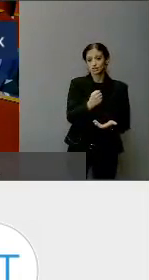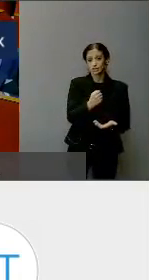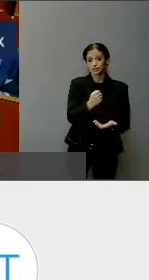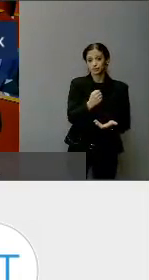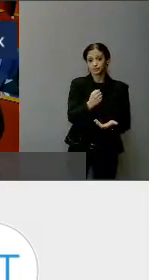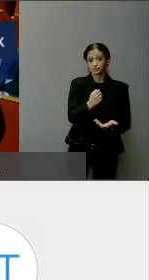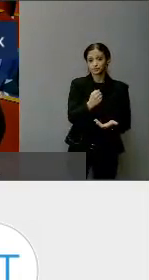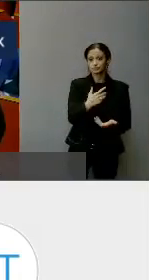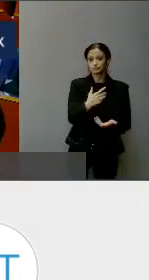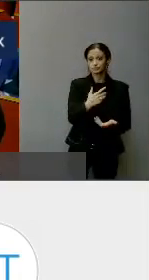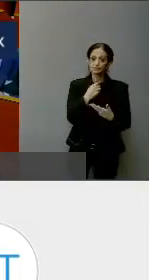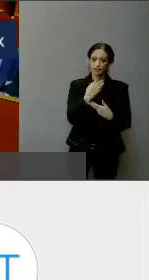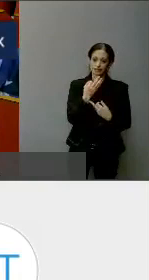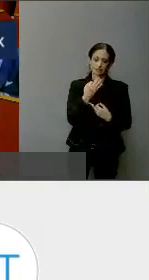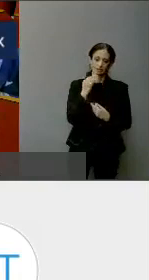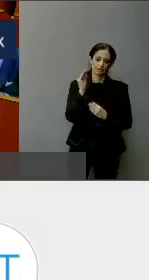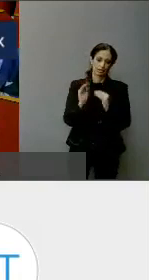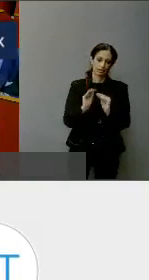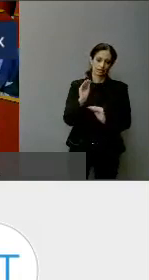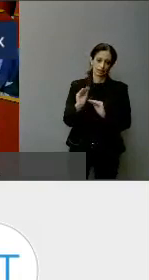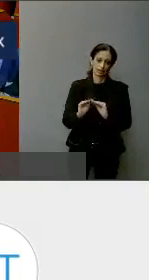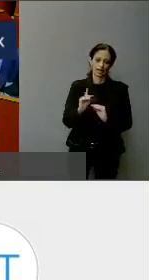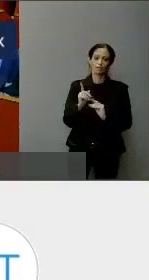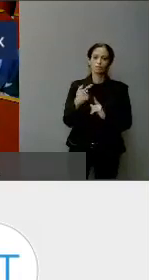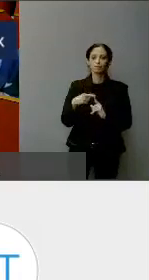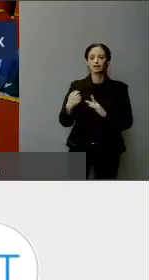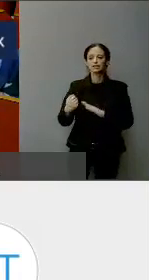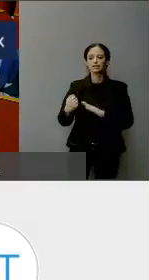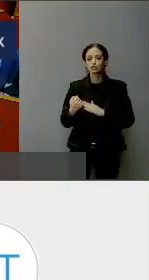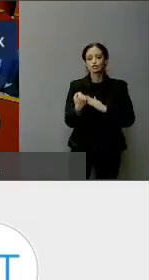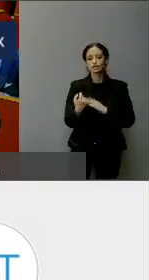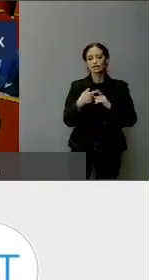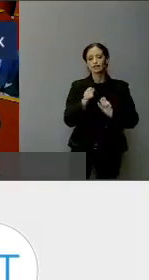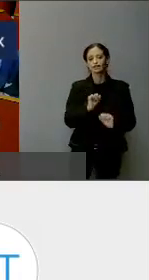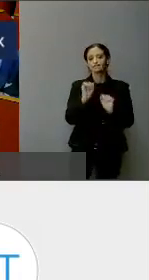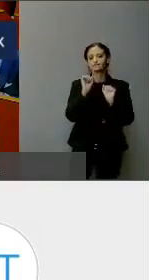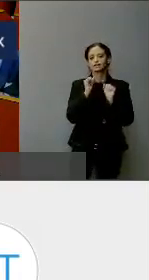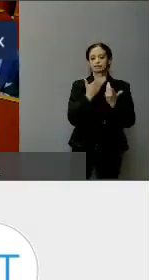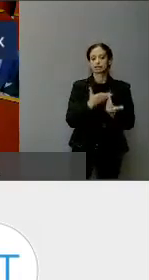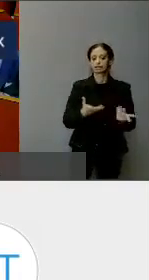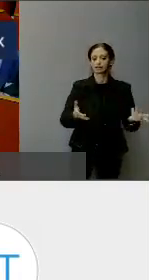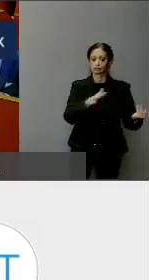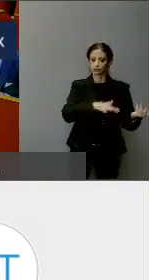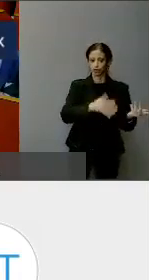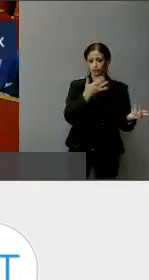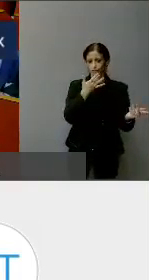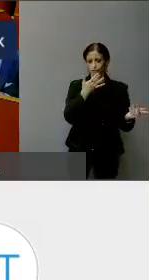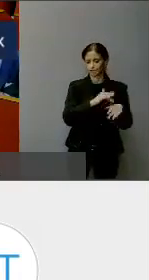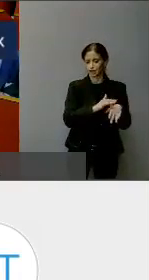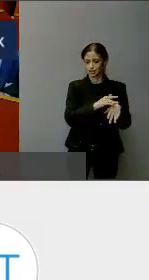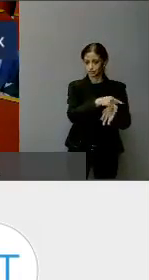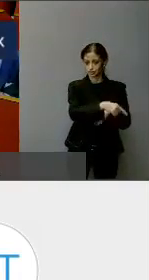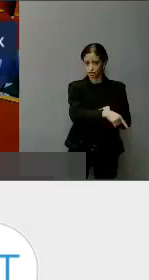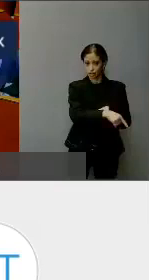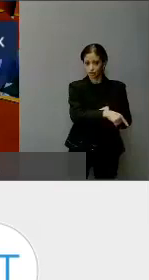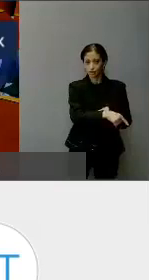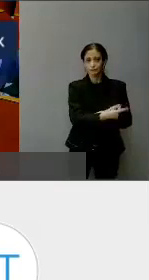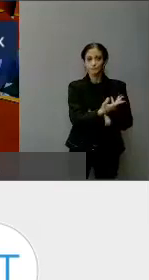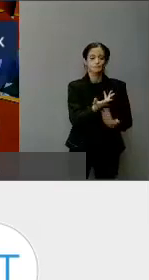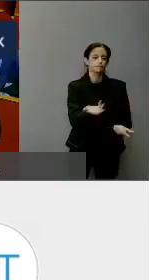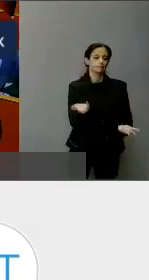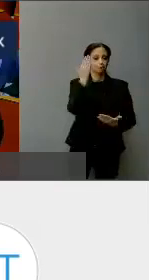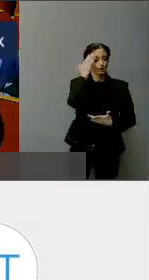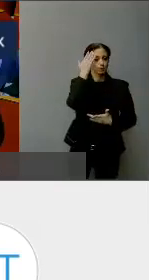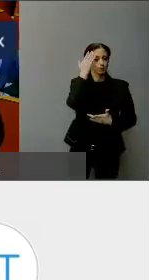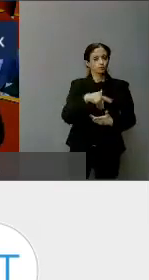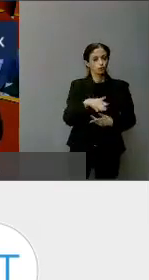richiediamo spesso a sostegno a difesa di questo nostro territorio così fragile che purtroppo ha emesso hai visto